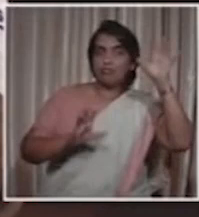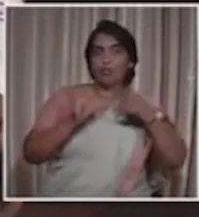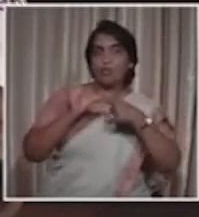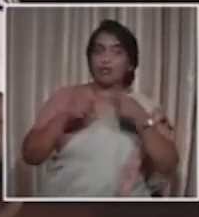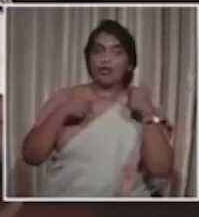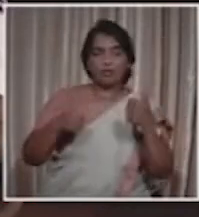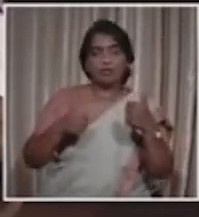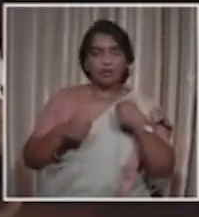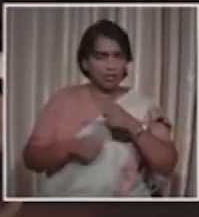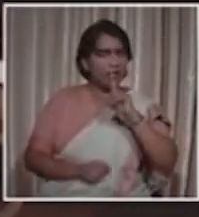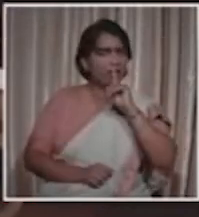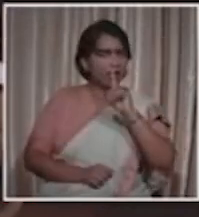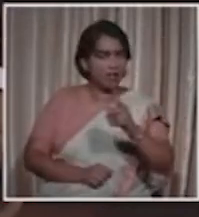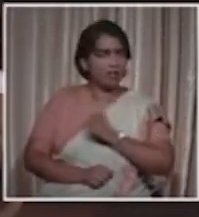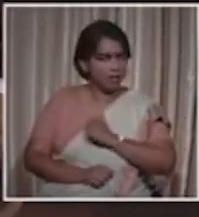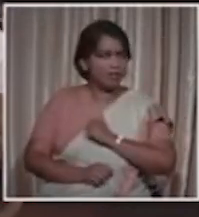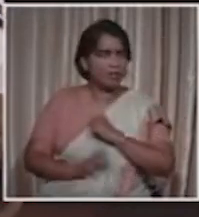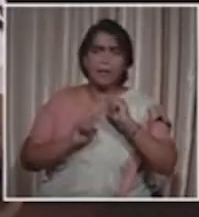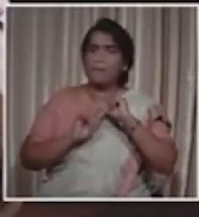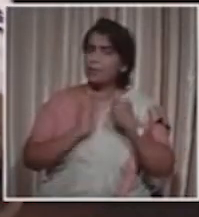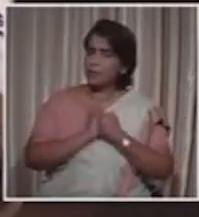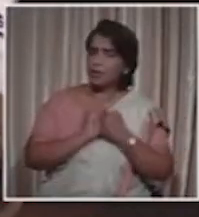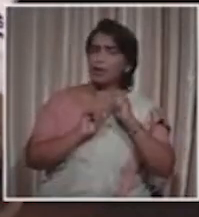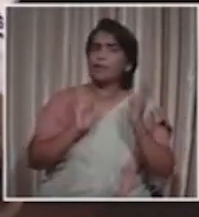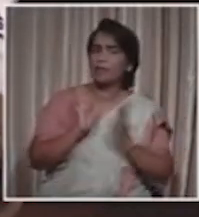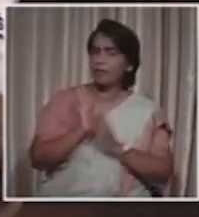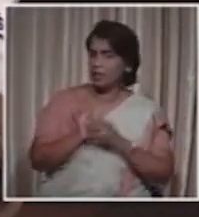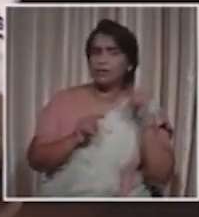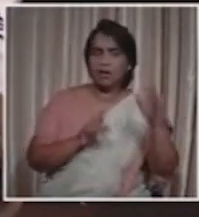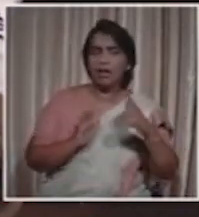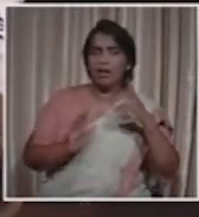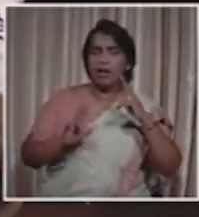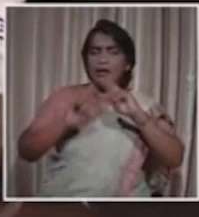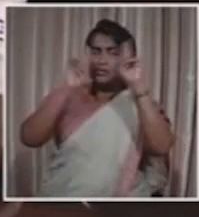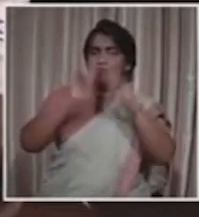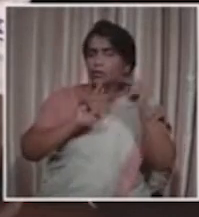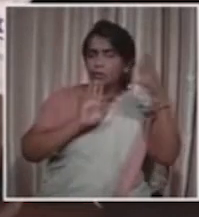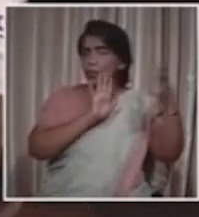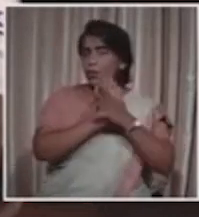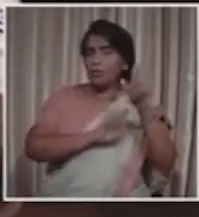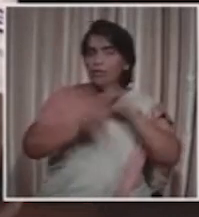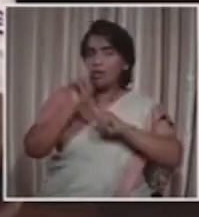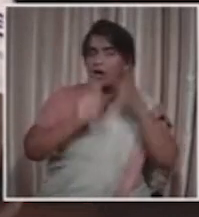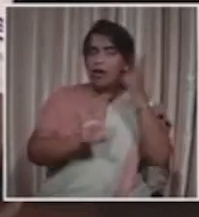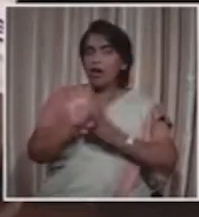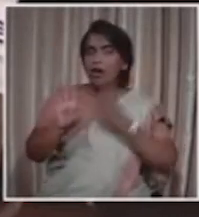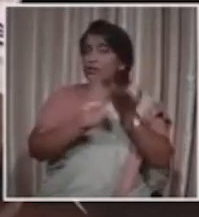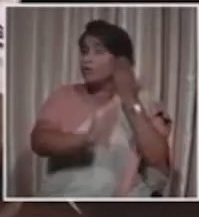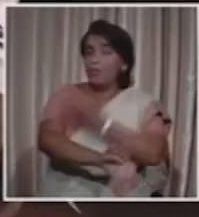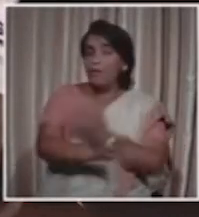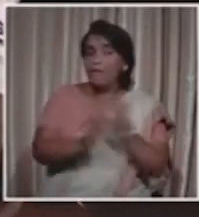මම අහන්න කැමතියි ගරු අග්‍රාමාත්‍යතුමාගෙන් ඇයි මේ ජාත්‍යන්තරයත් එක්ක කරන ගනුදෙනුව වසර දෙකකට පෙර කරේ